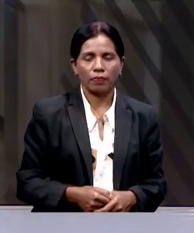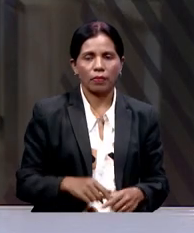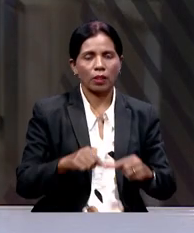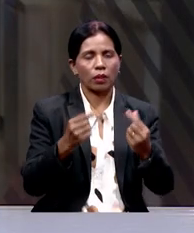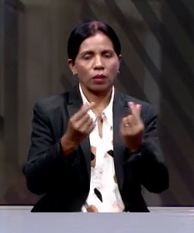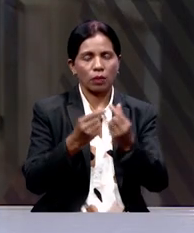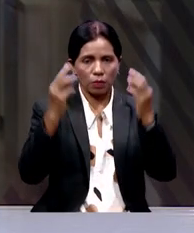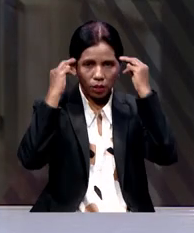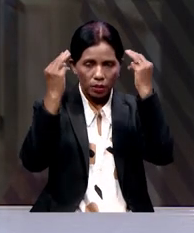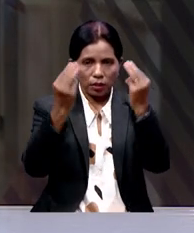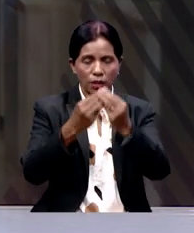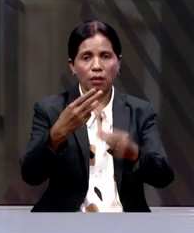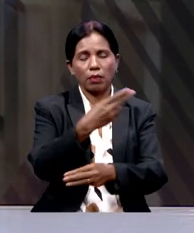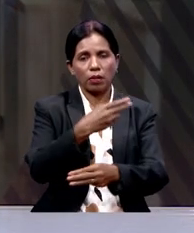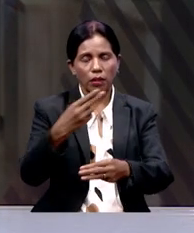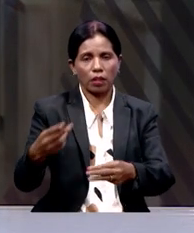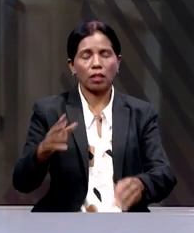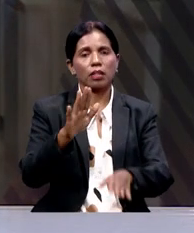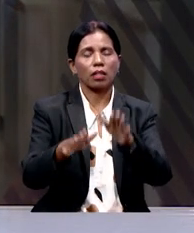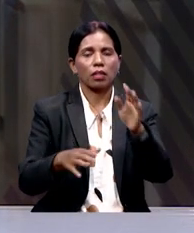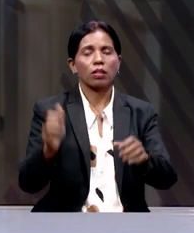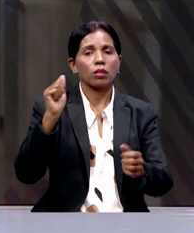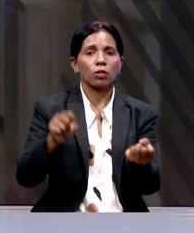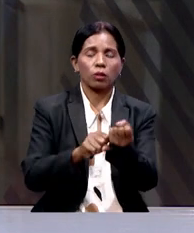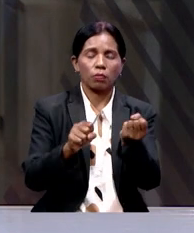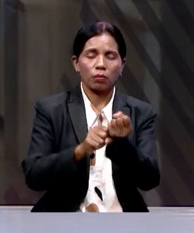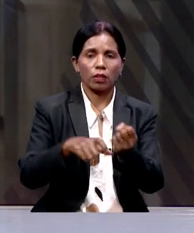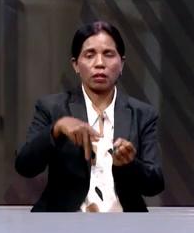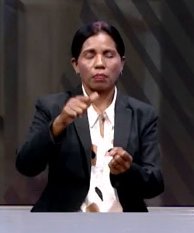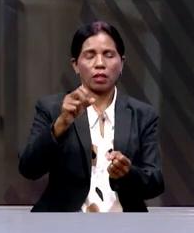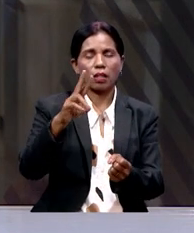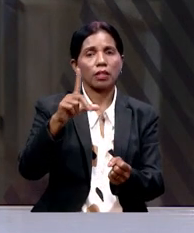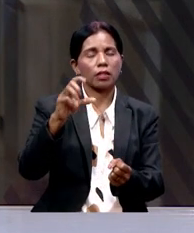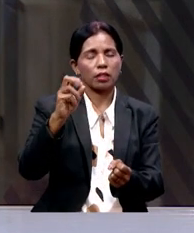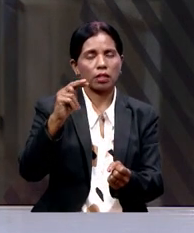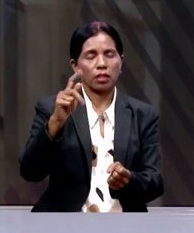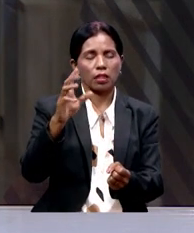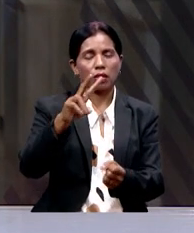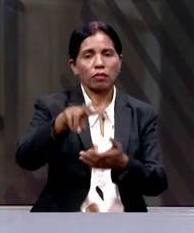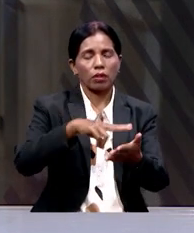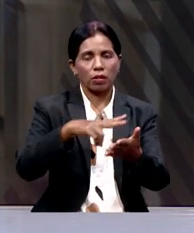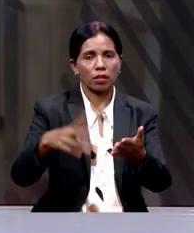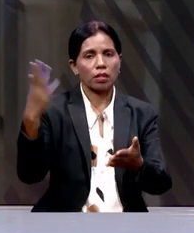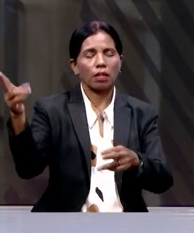grupo islâmico indonésio rala manifestação no apoio à Palestina enquanto a violência aumenta e a Gaza.